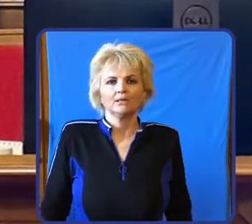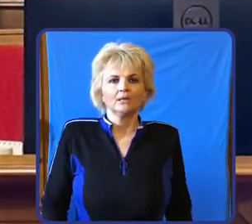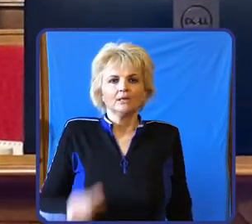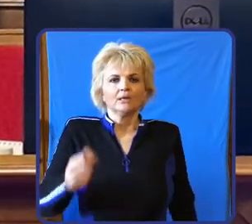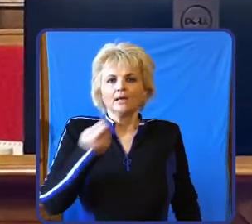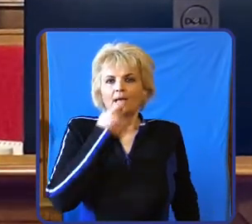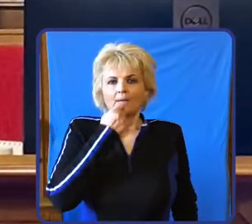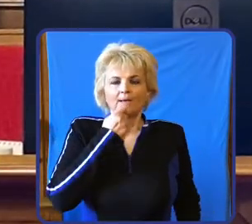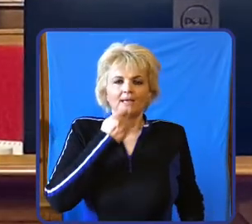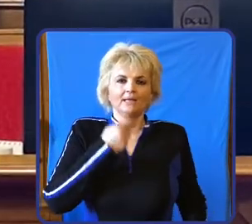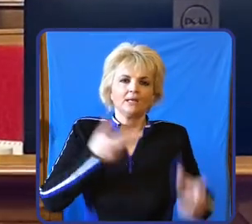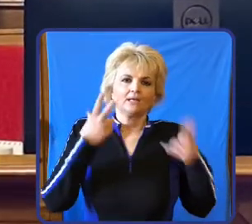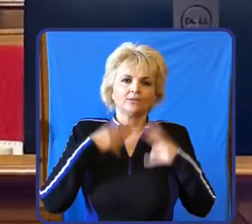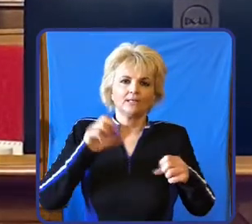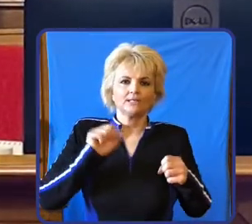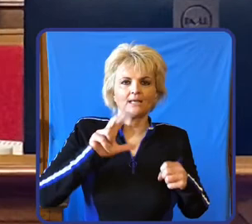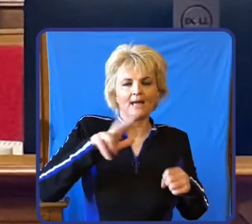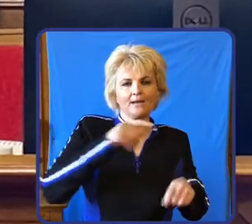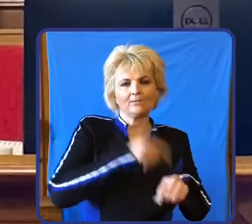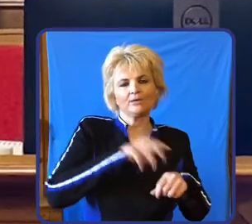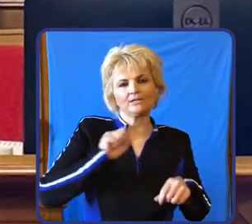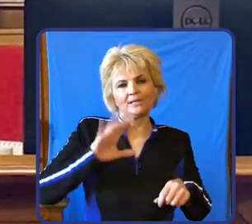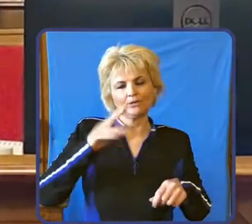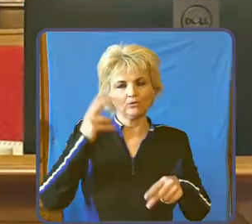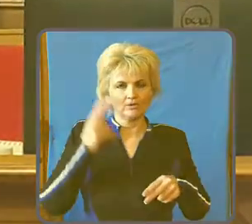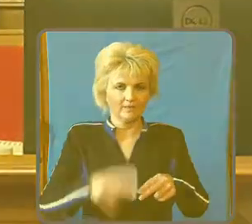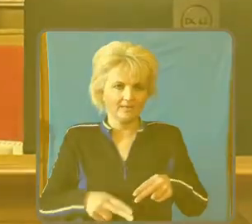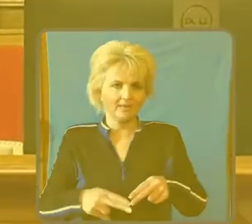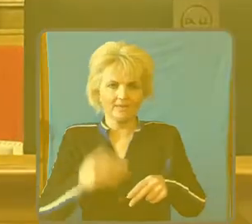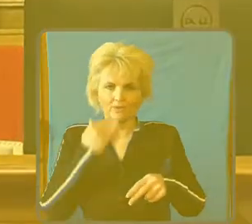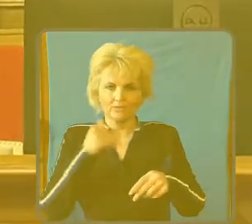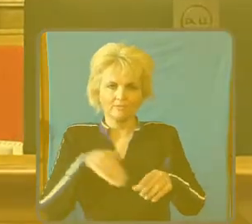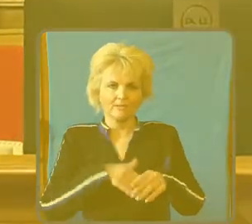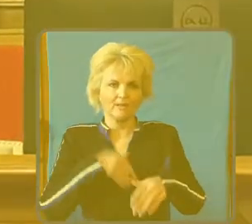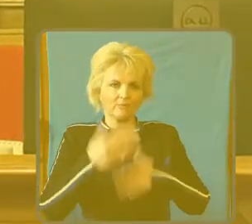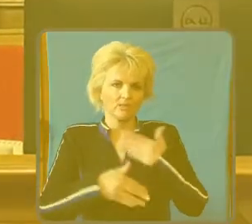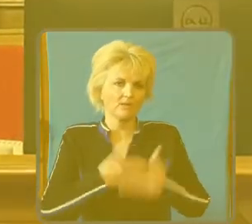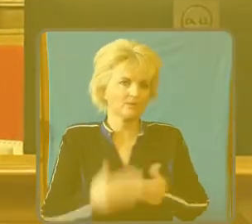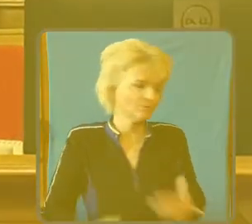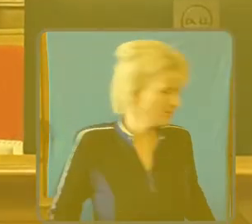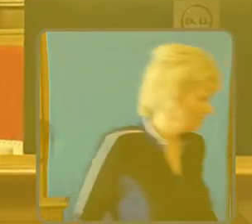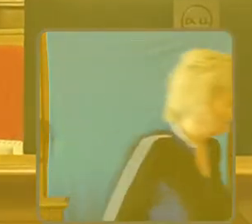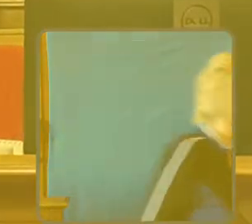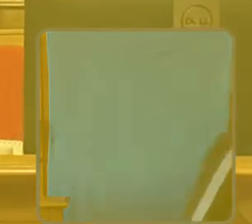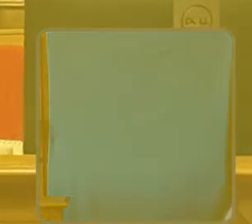ebédszünet 13 óra 15-kor ér véget. Mindenkinek köszönöm a részvételt, és folytatjuk hamarosan.